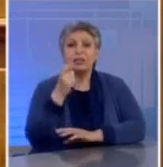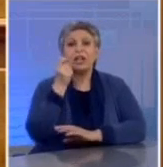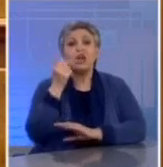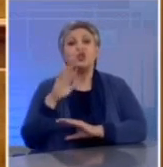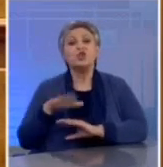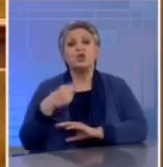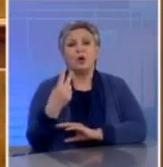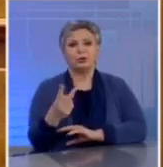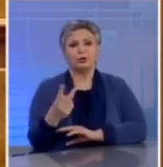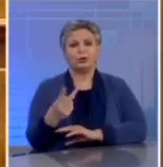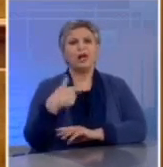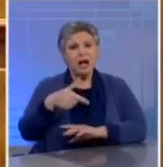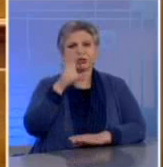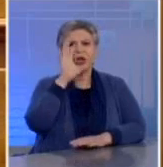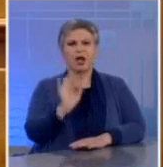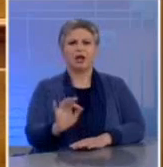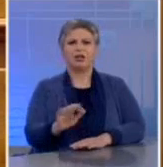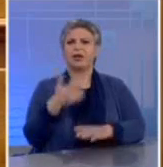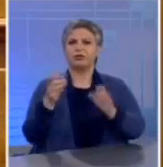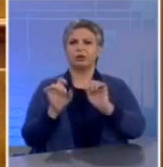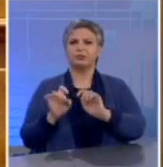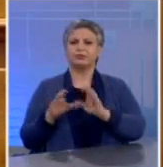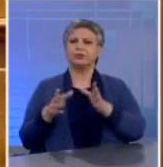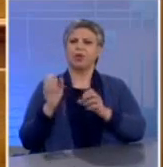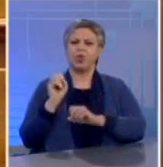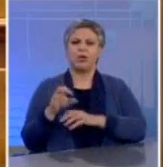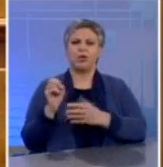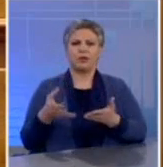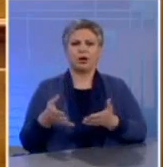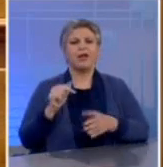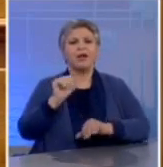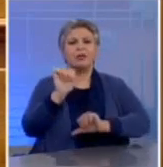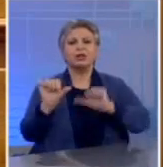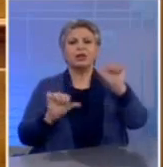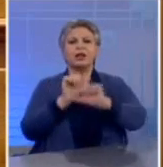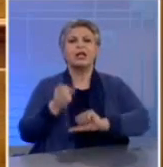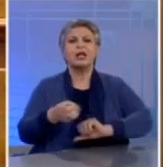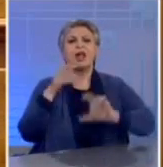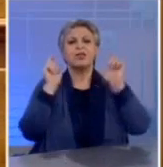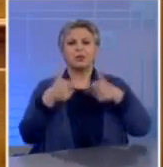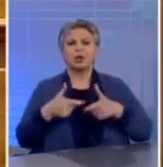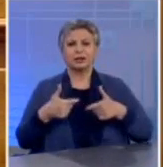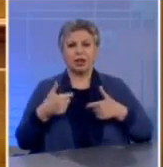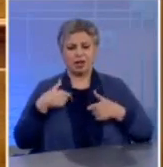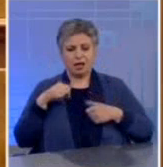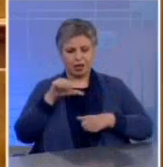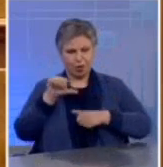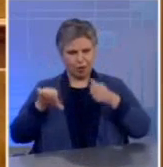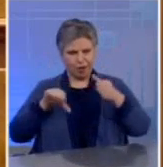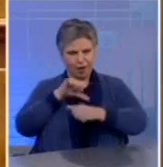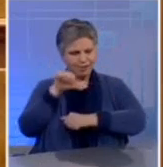αλήθεια. Και αυτή είναι η αλλαγή που έγινε η τεράστια στην Νέα Δημοκρατία. Δεν άλλαξα εγώ λοιπόν. Και να σας πω και